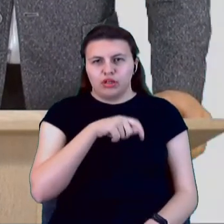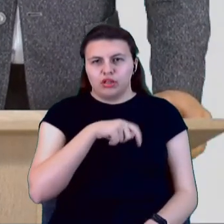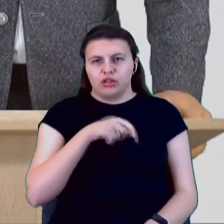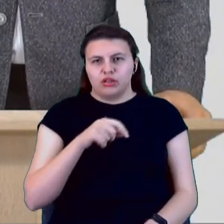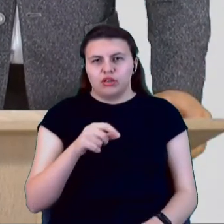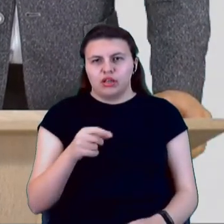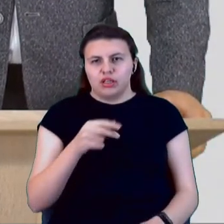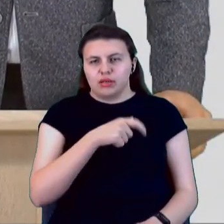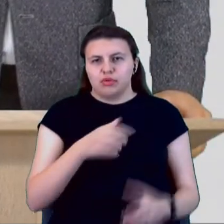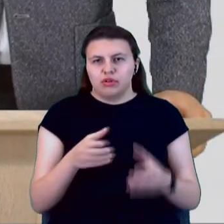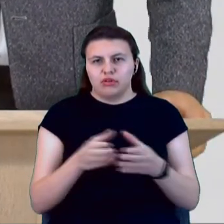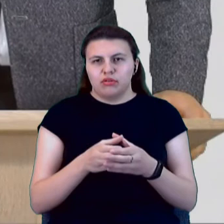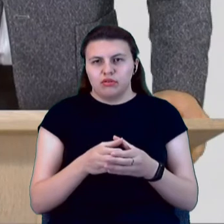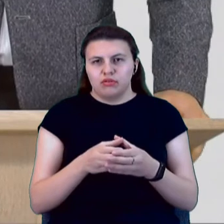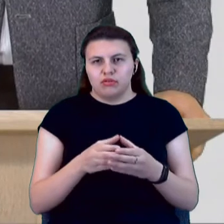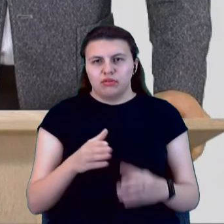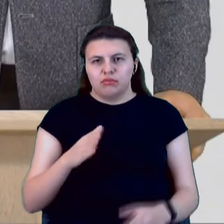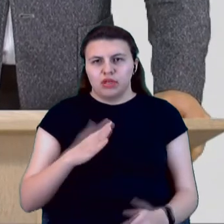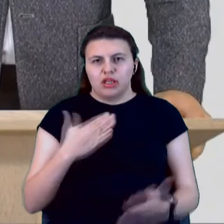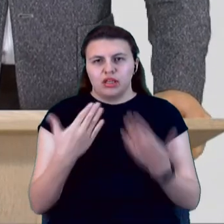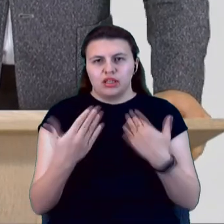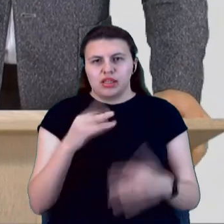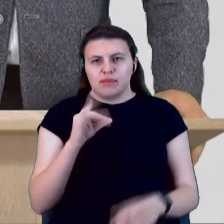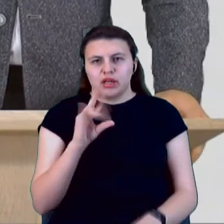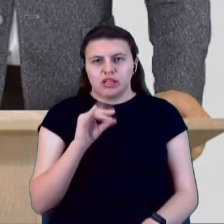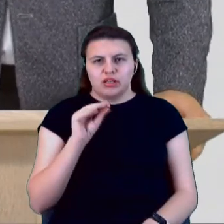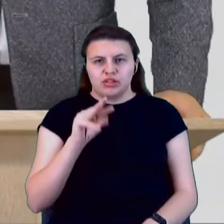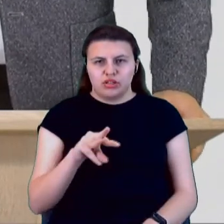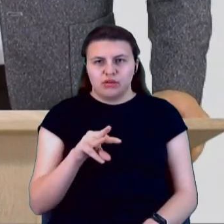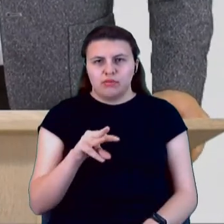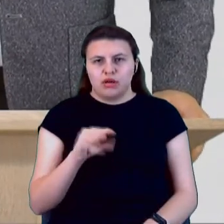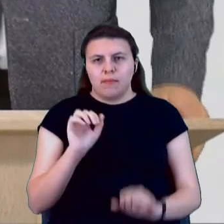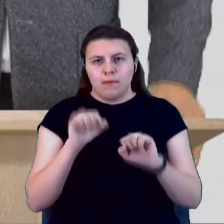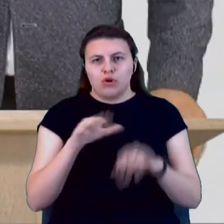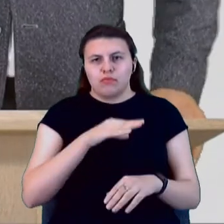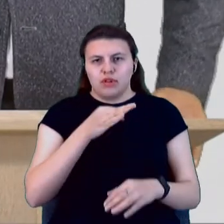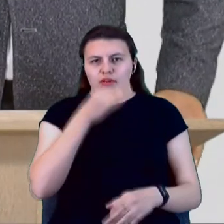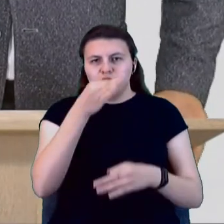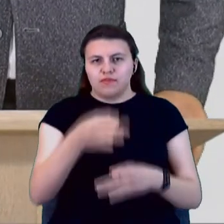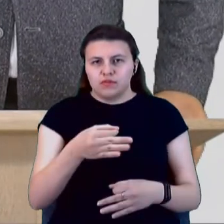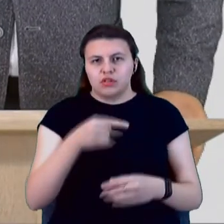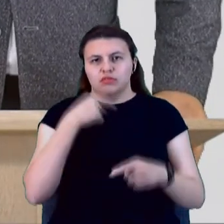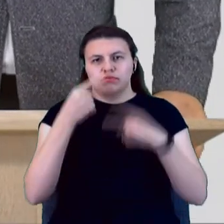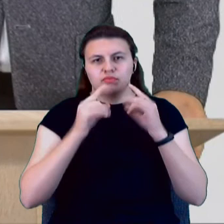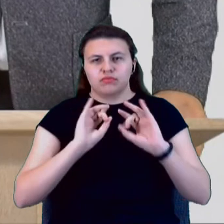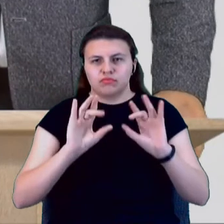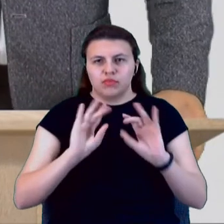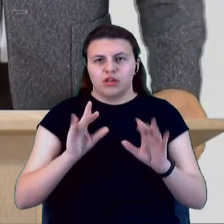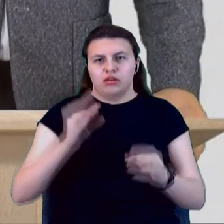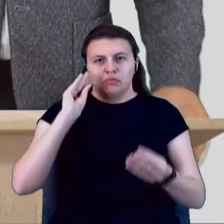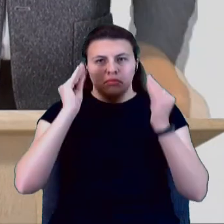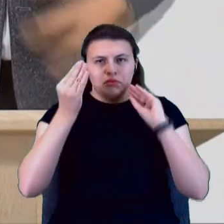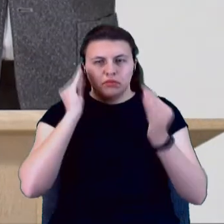корпус был относительно демократичным. Можно было высказаться, можно было внести свое мнение. Я думаю,